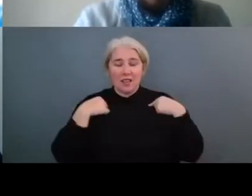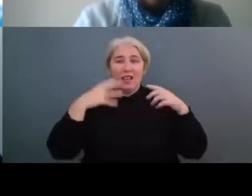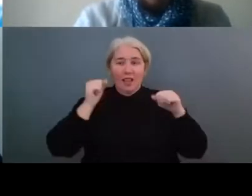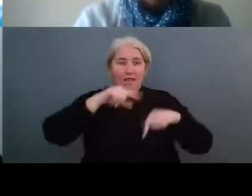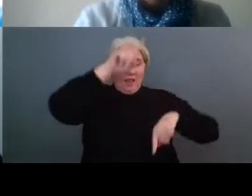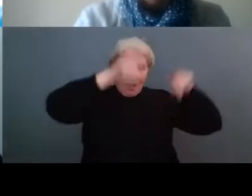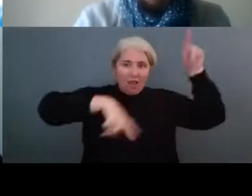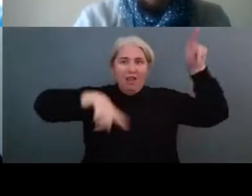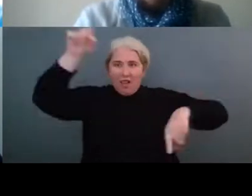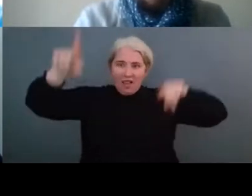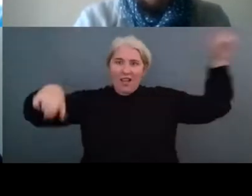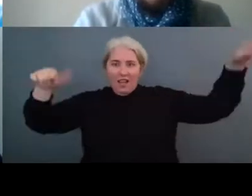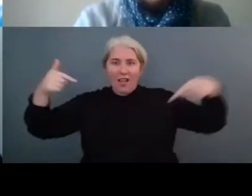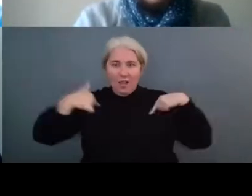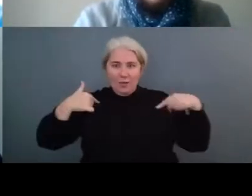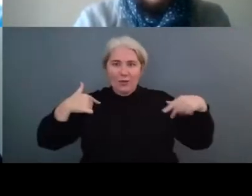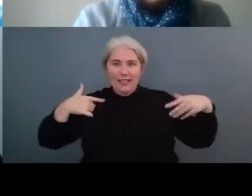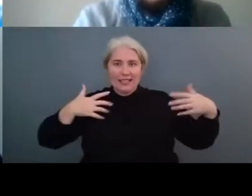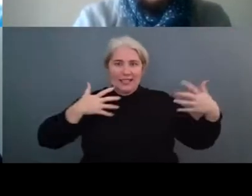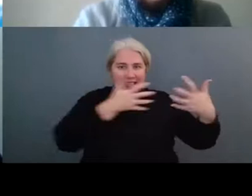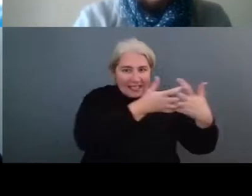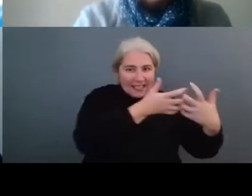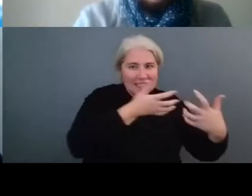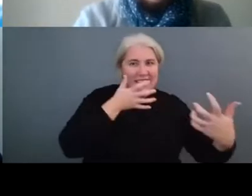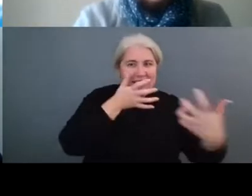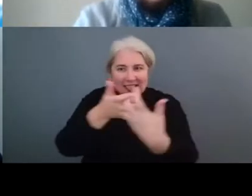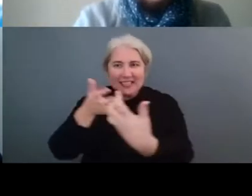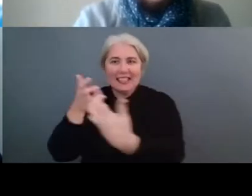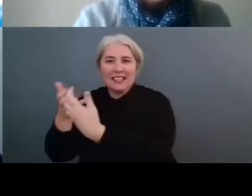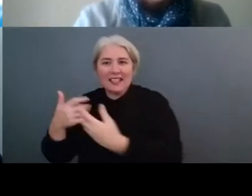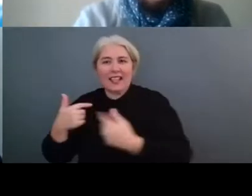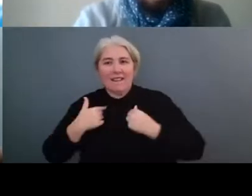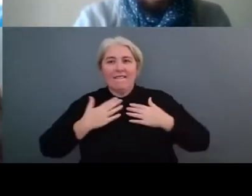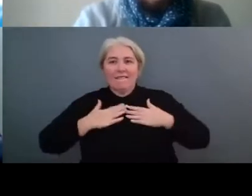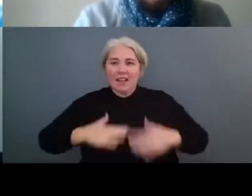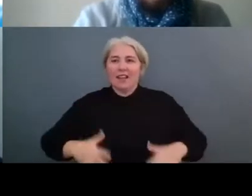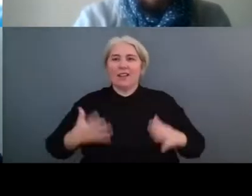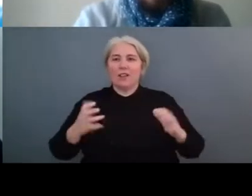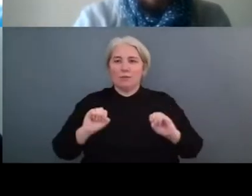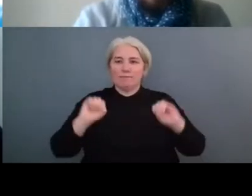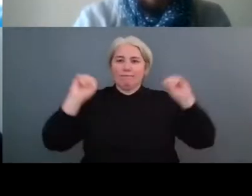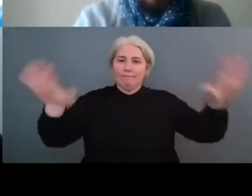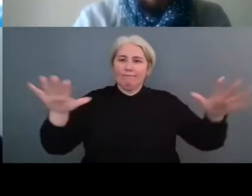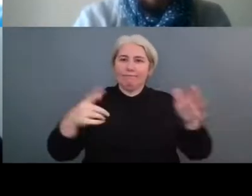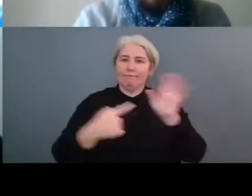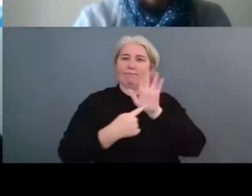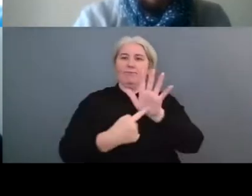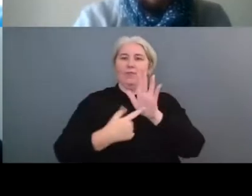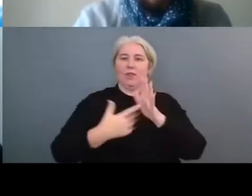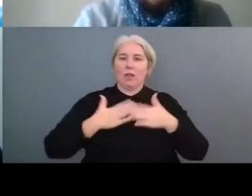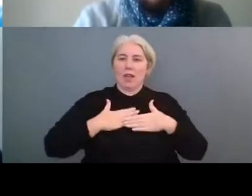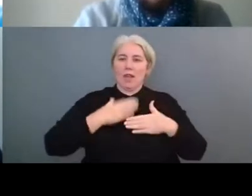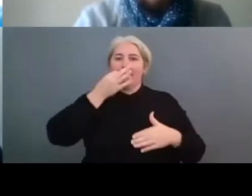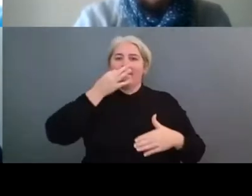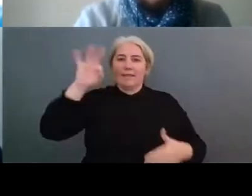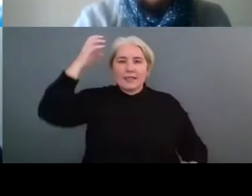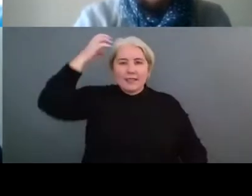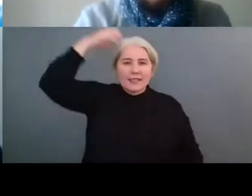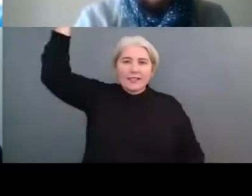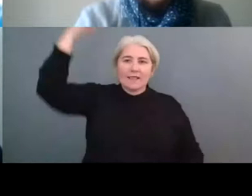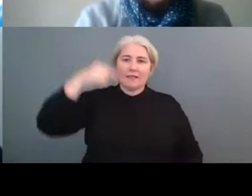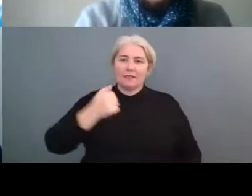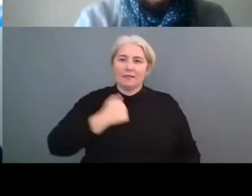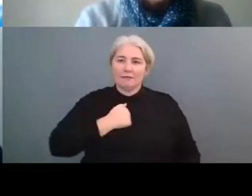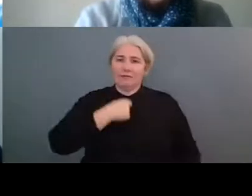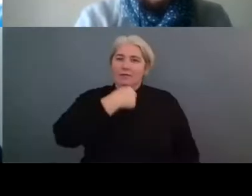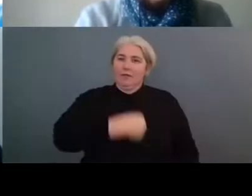de sensibilisation ou d'éducation, parce que voilà, il y a un besoin dès le plus jeune âge de prendre le sujet à